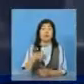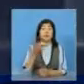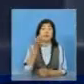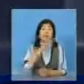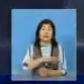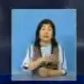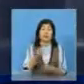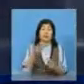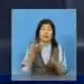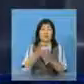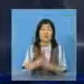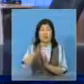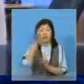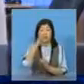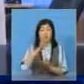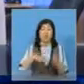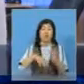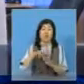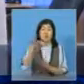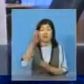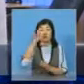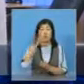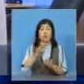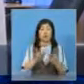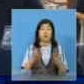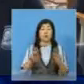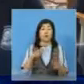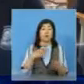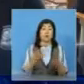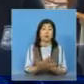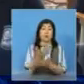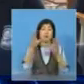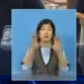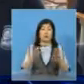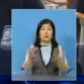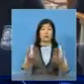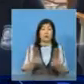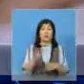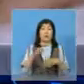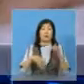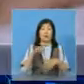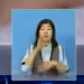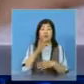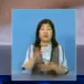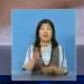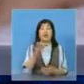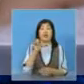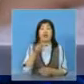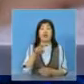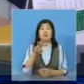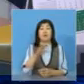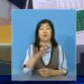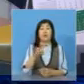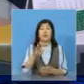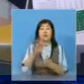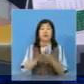средства, затраченные на образование. Для повышения качества образования и статуса учителей был принят новый закон. Как показывает практика, выпускники со знаком «Алтын-Бегей» не занимаются